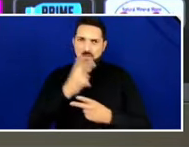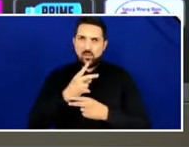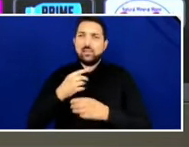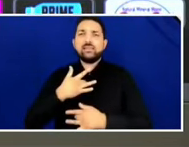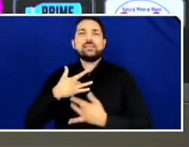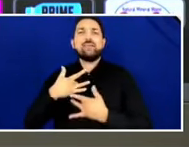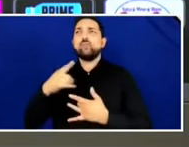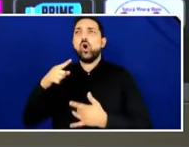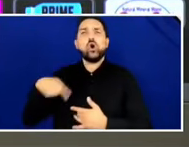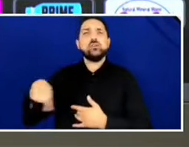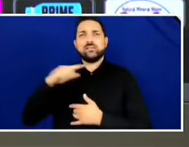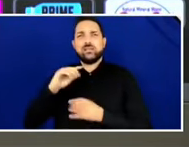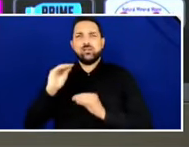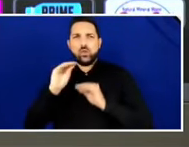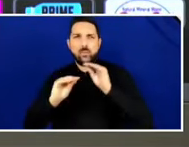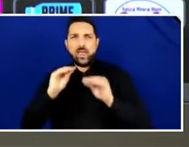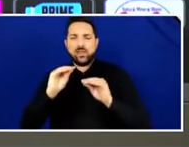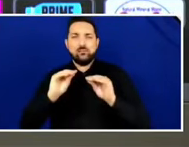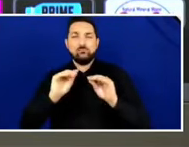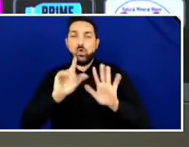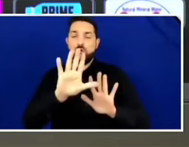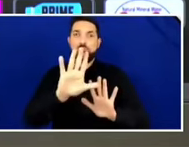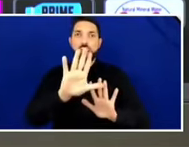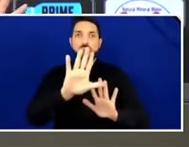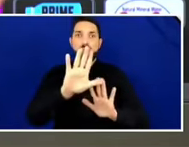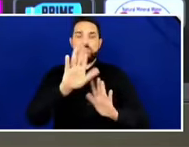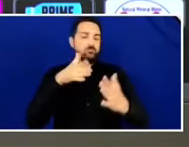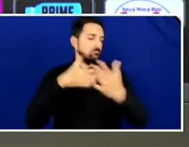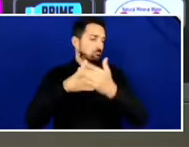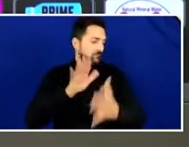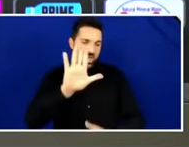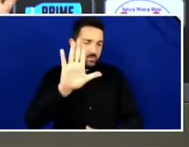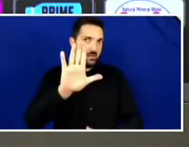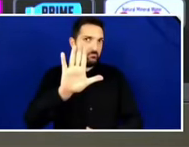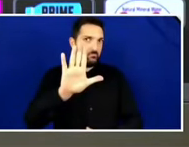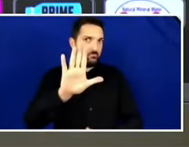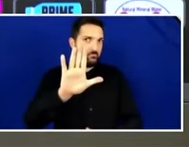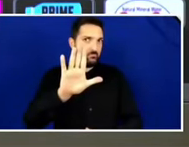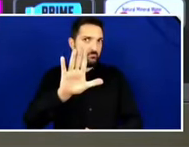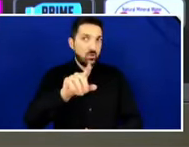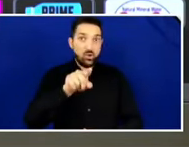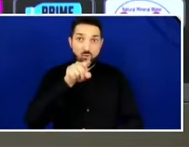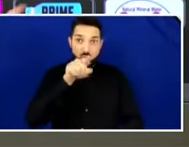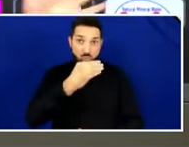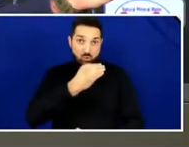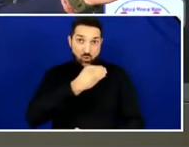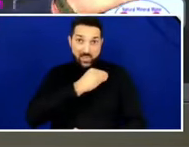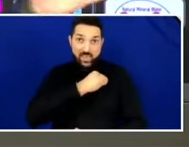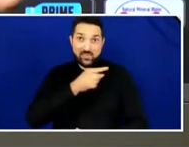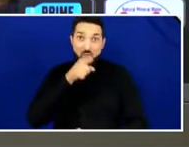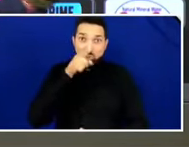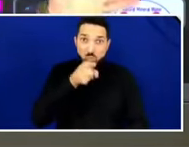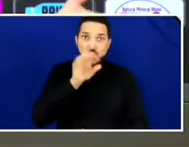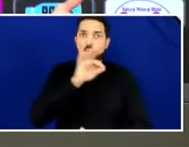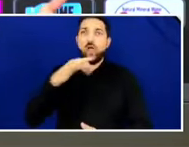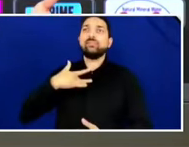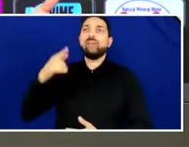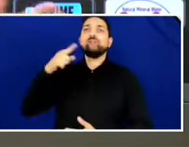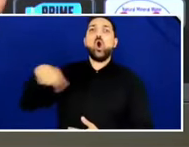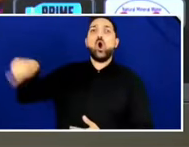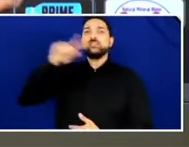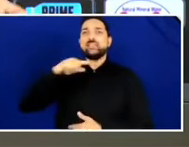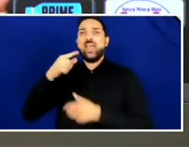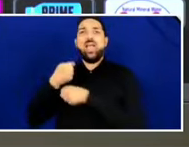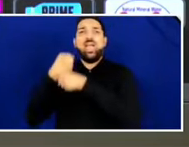periodo no se fermo fermo fai te la domanda al tuo nome No ai tifosi No no no ogni tifoso ha la sua